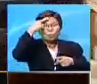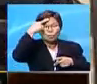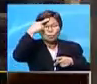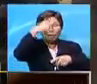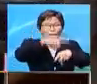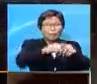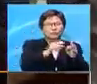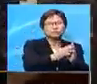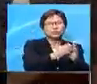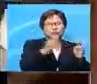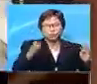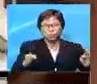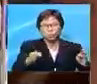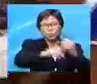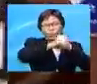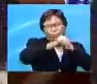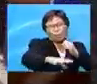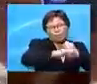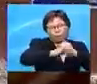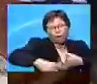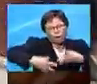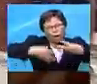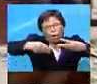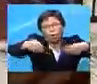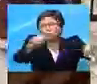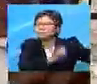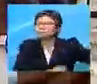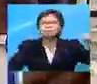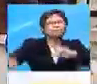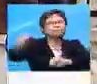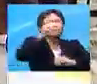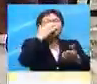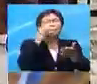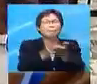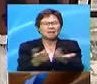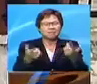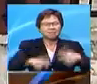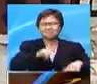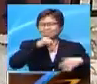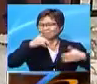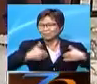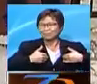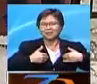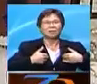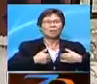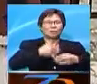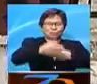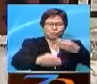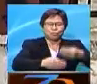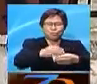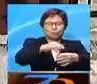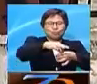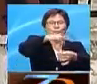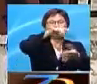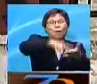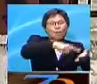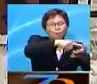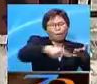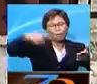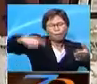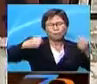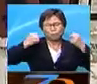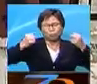tempoh berkempen dalam prk ini berjalan lancar tanpa sebarang kejadian yang tidak diingini perjalanan proses mengundi memerlukan